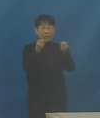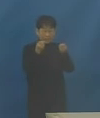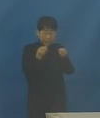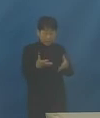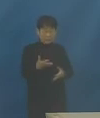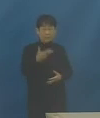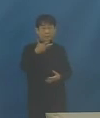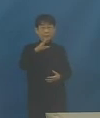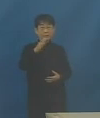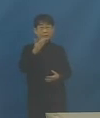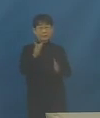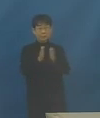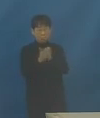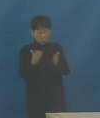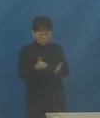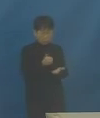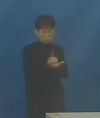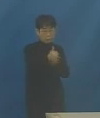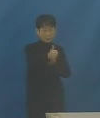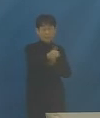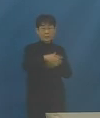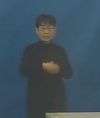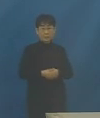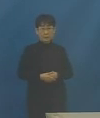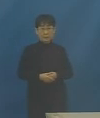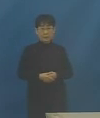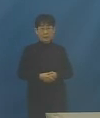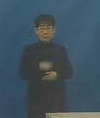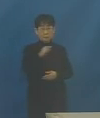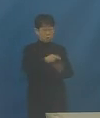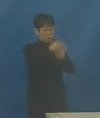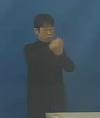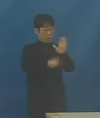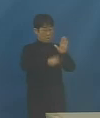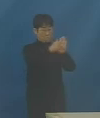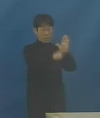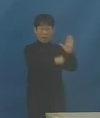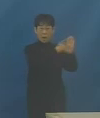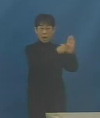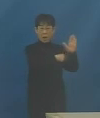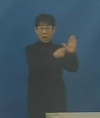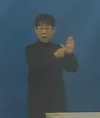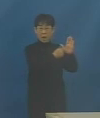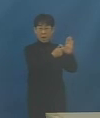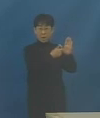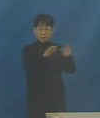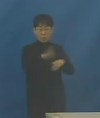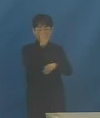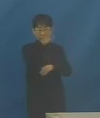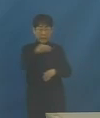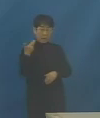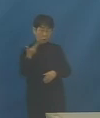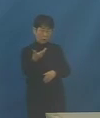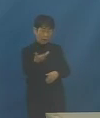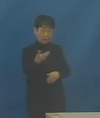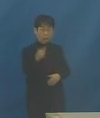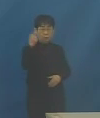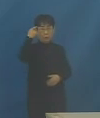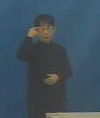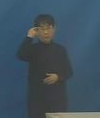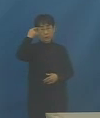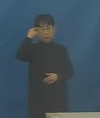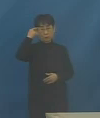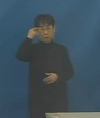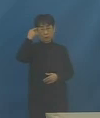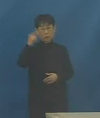主義であるとかa そういうあのテーマが問われるようになってくると思いますこの